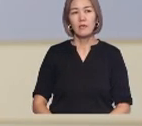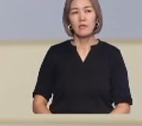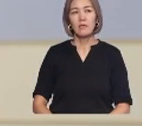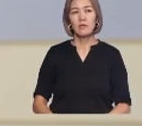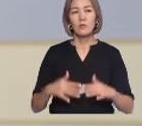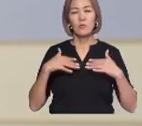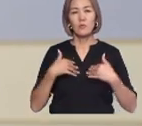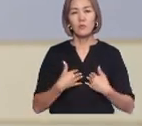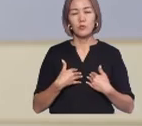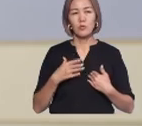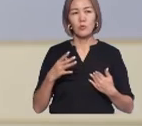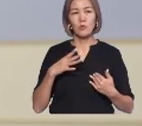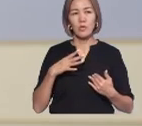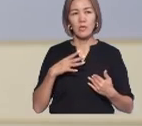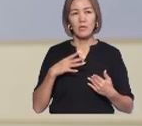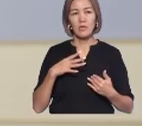Өкінішке орай